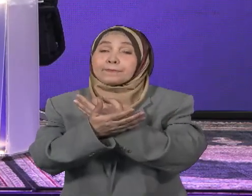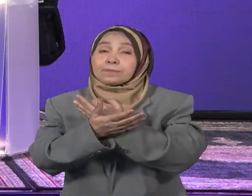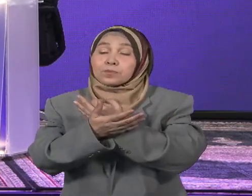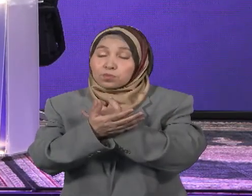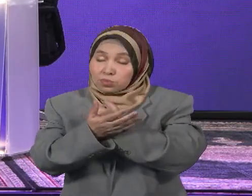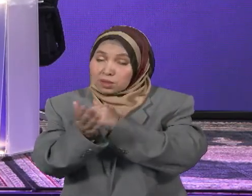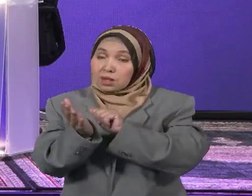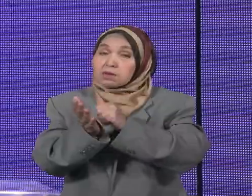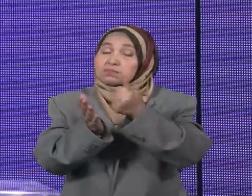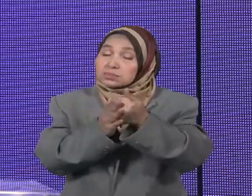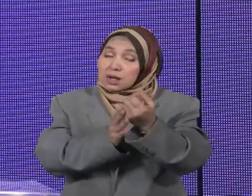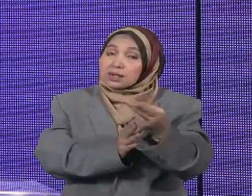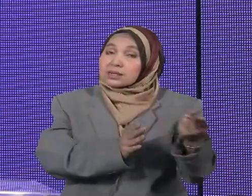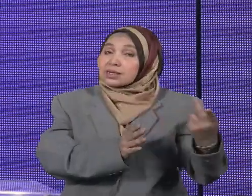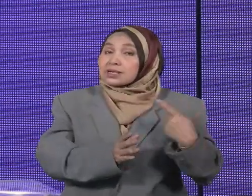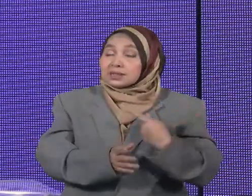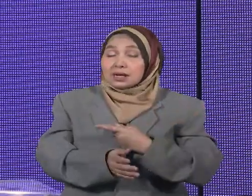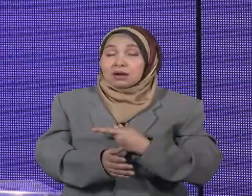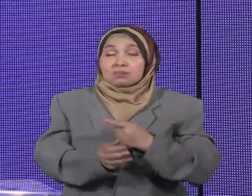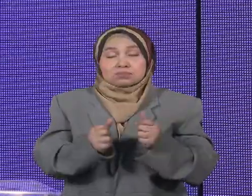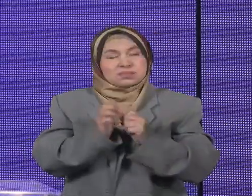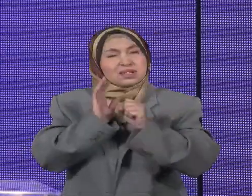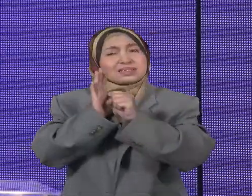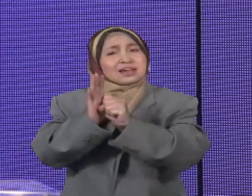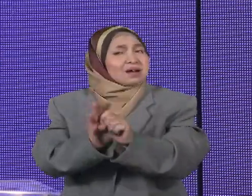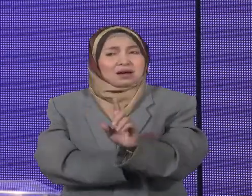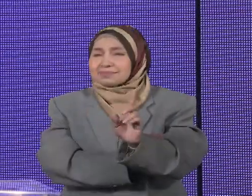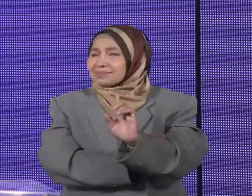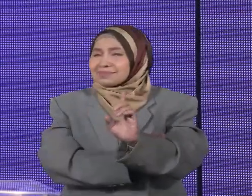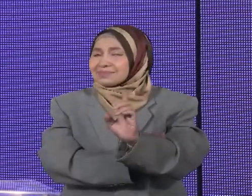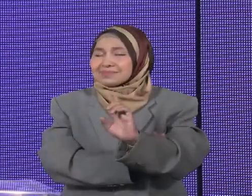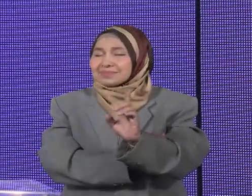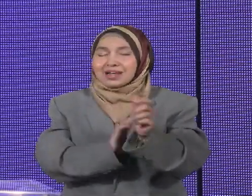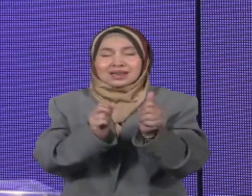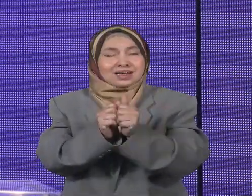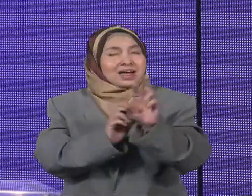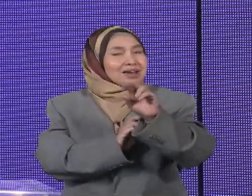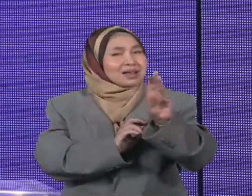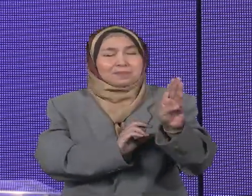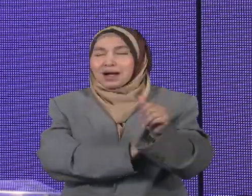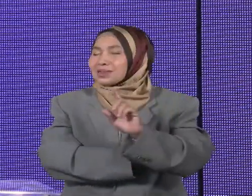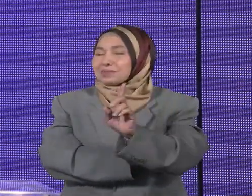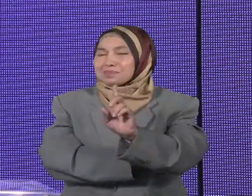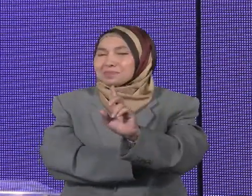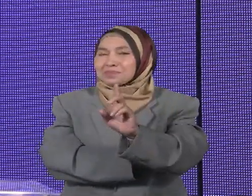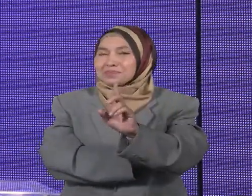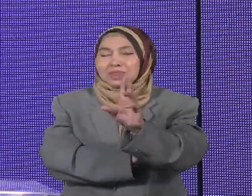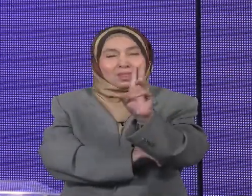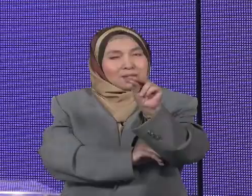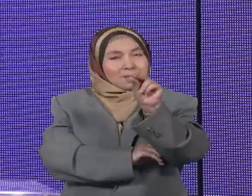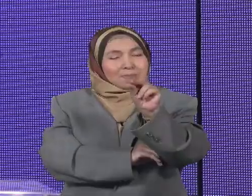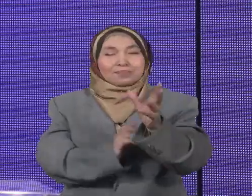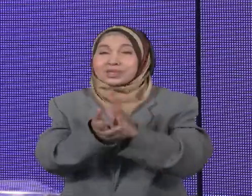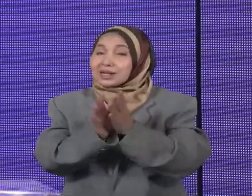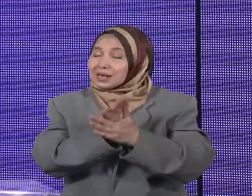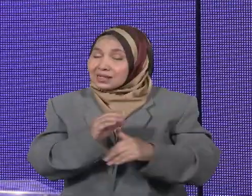kita berkaitan dengan harta ini adalah dengan sedekah, ya, bukannya dengan riba. Jadi ini ada kaitan dengan apa yang telah kita bincang sebelum ini